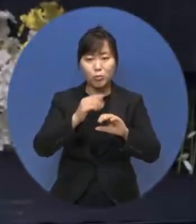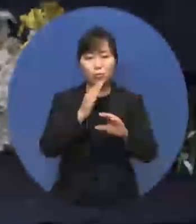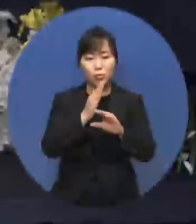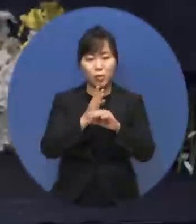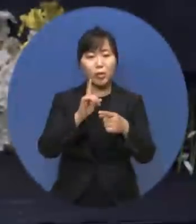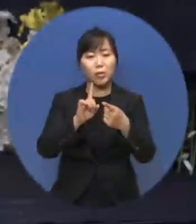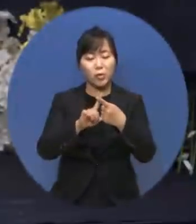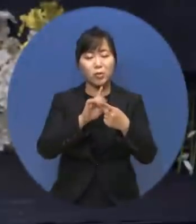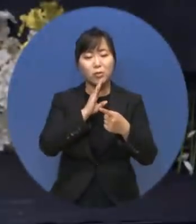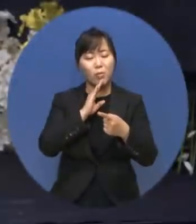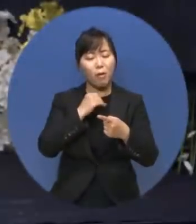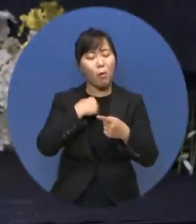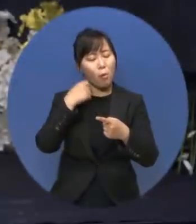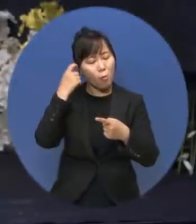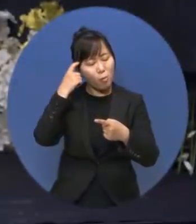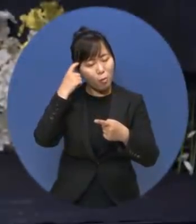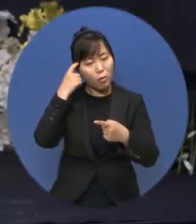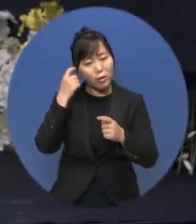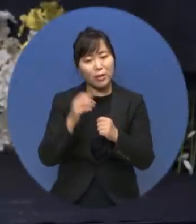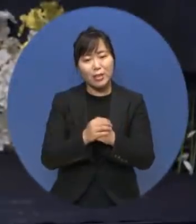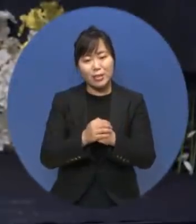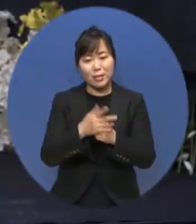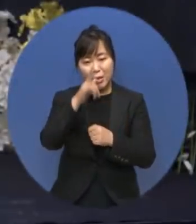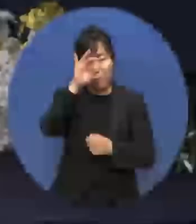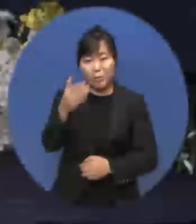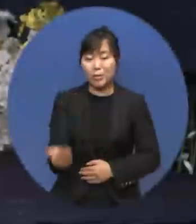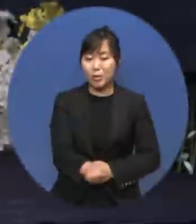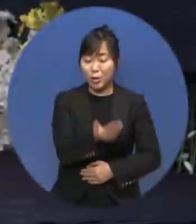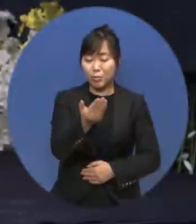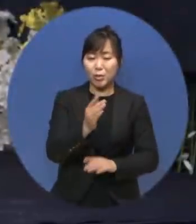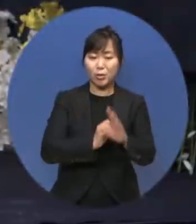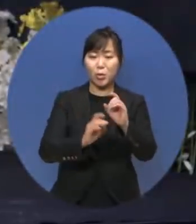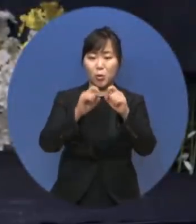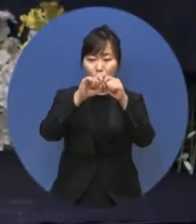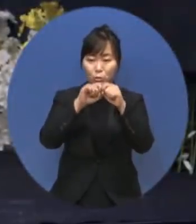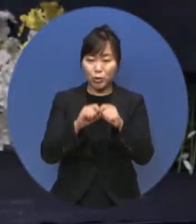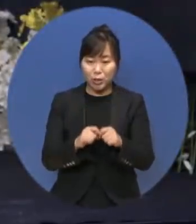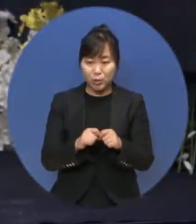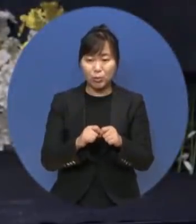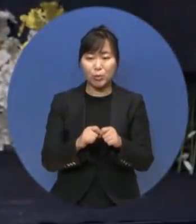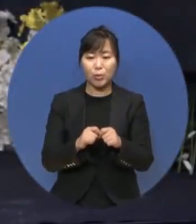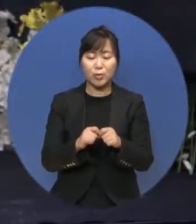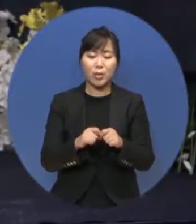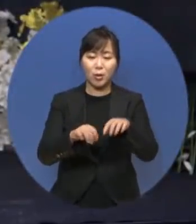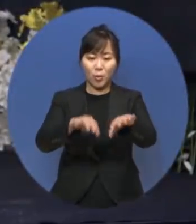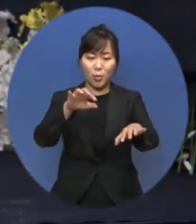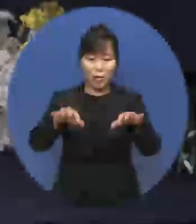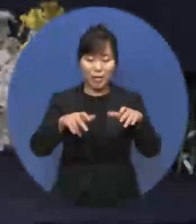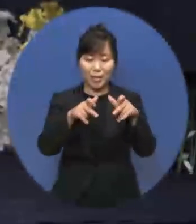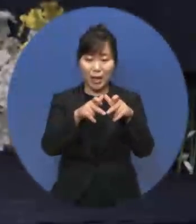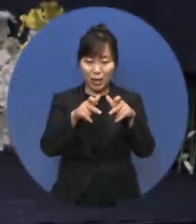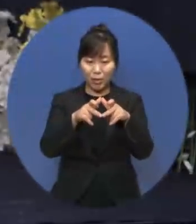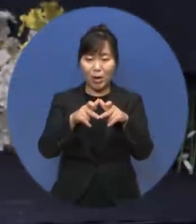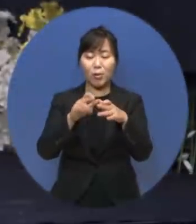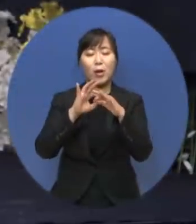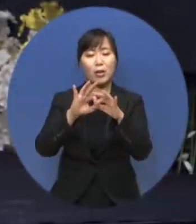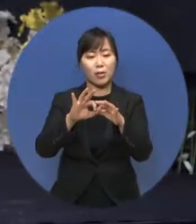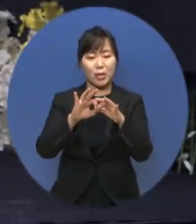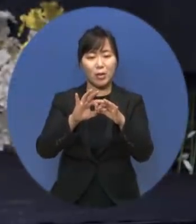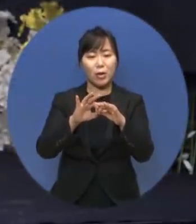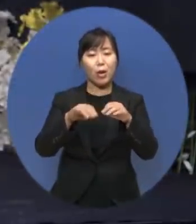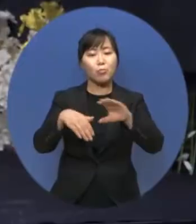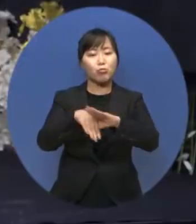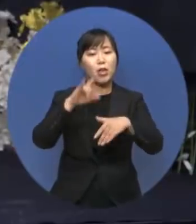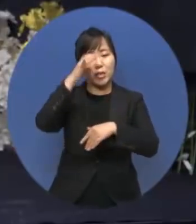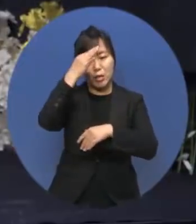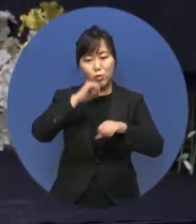게 굉장히 인상적이었는데요. 우리 시청자분들께서는 보다 구체적으로 현장에서 장애인과 관련한 문화예술